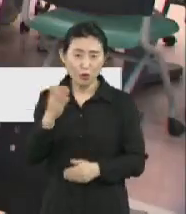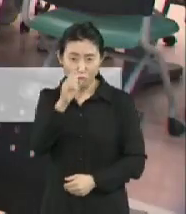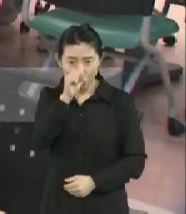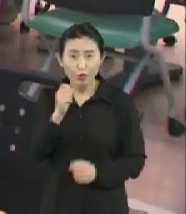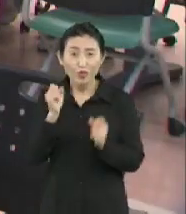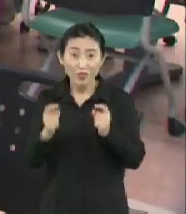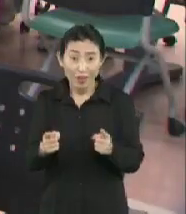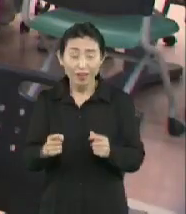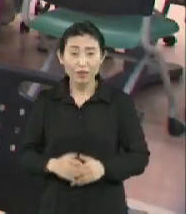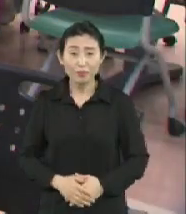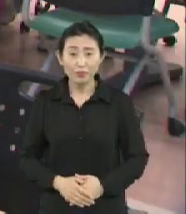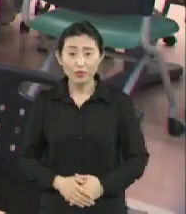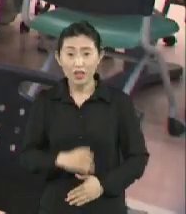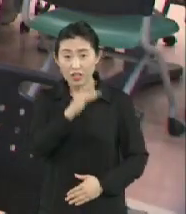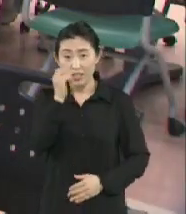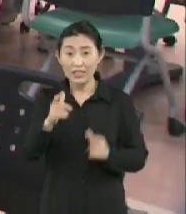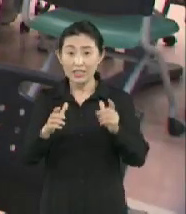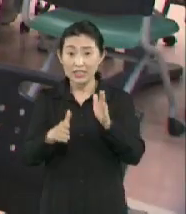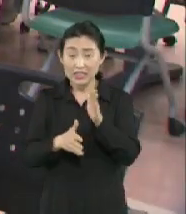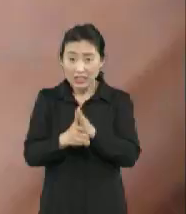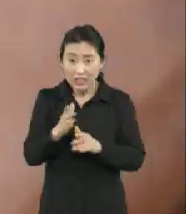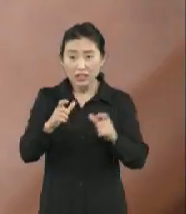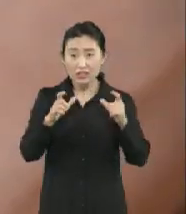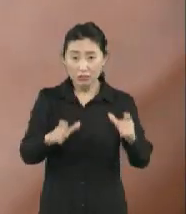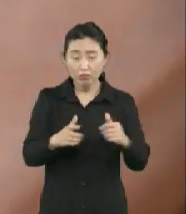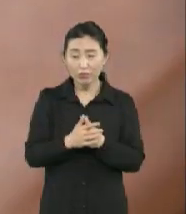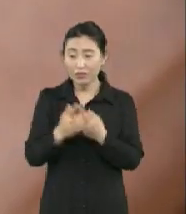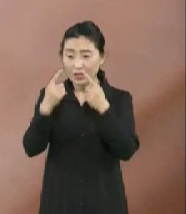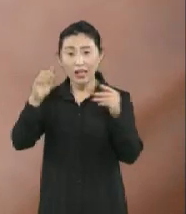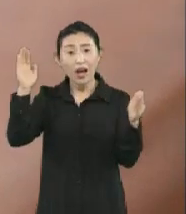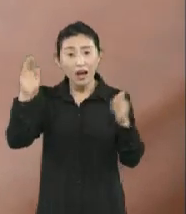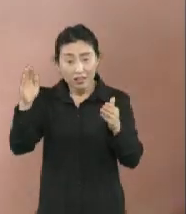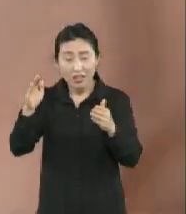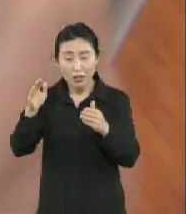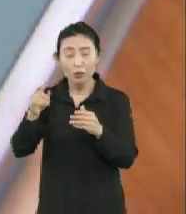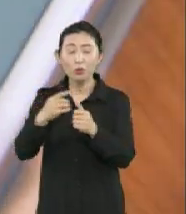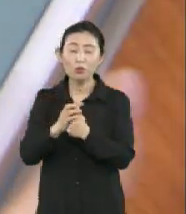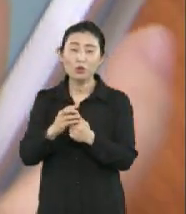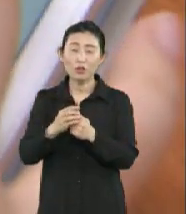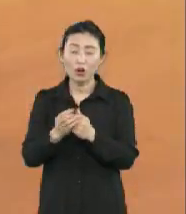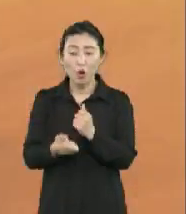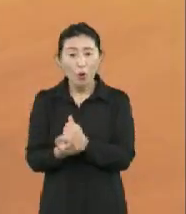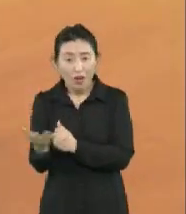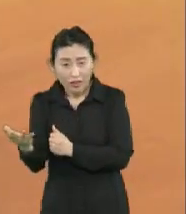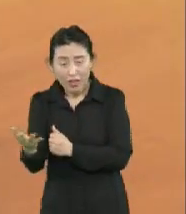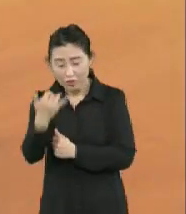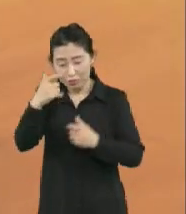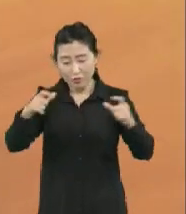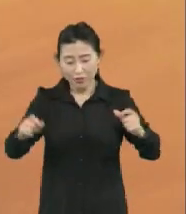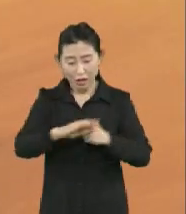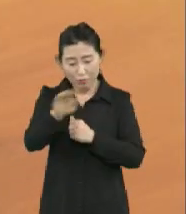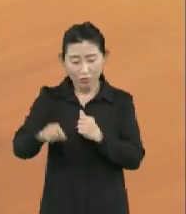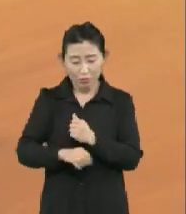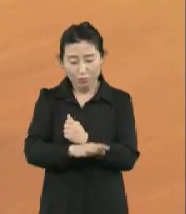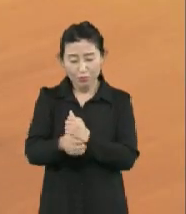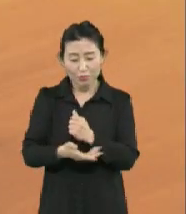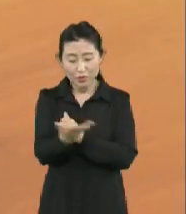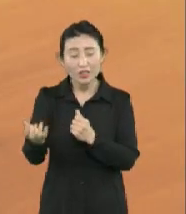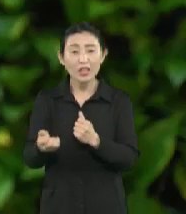되었습니다. 서산시 다문화 교육 모델은 대학생 멘토링으로 확대돼 충남 전 지역에 적용될